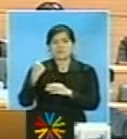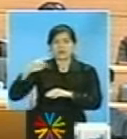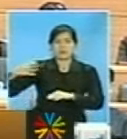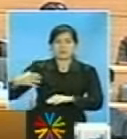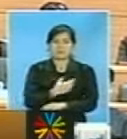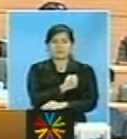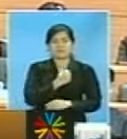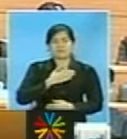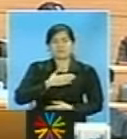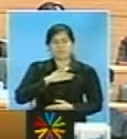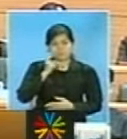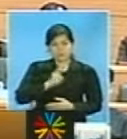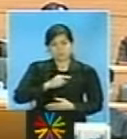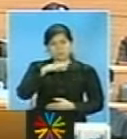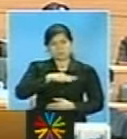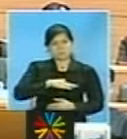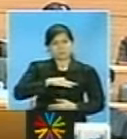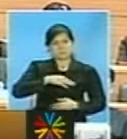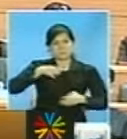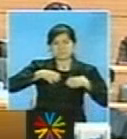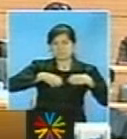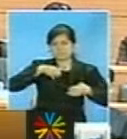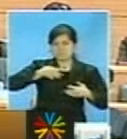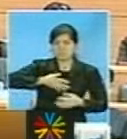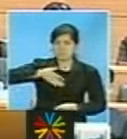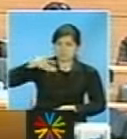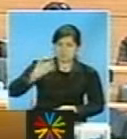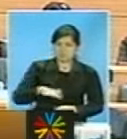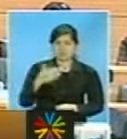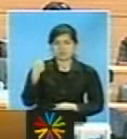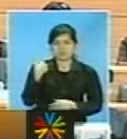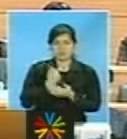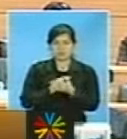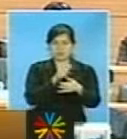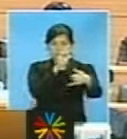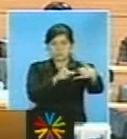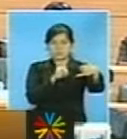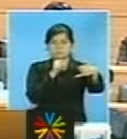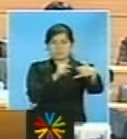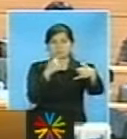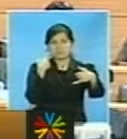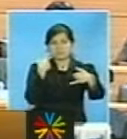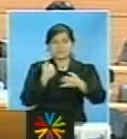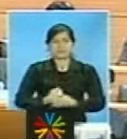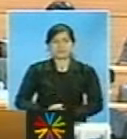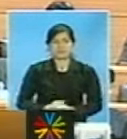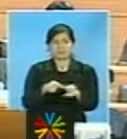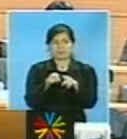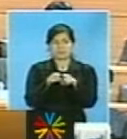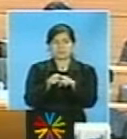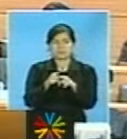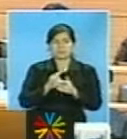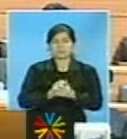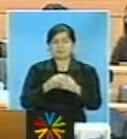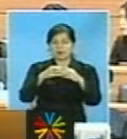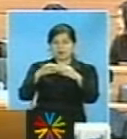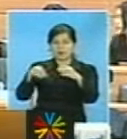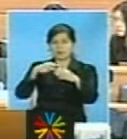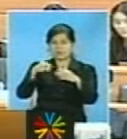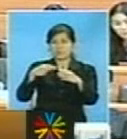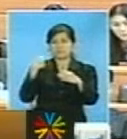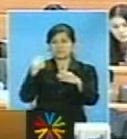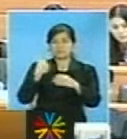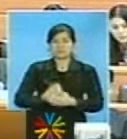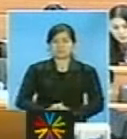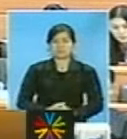ผมจะต้องแสดงความไม่พอใจต่อพลเอกสนธิมากที่สุดเช่นเดียวกับอีกพวกนึงที่